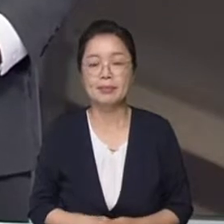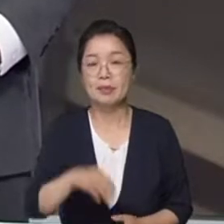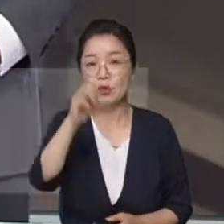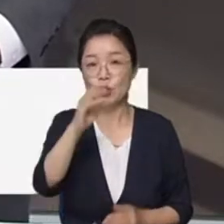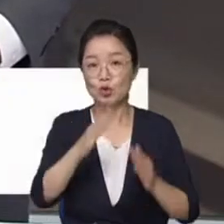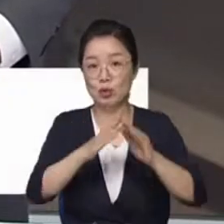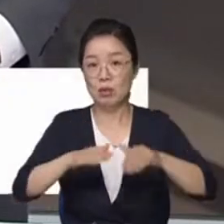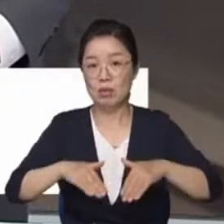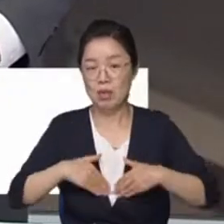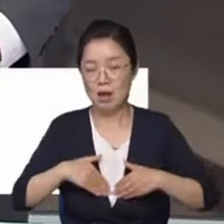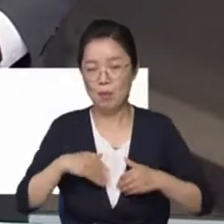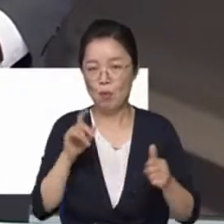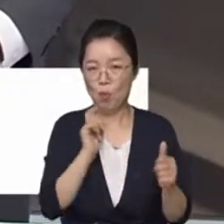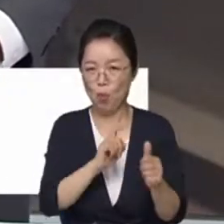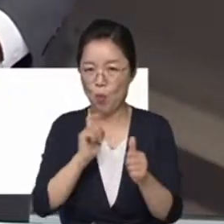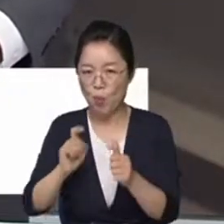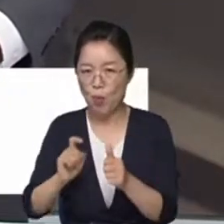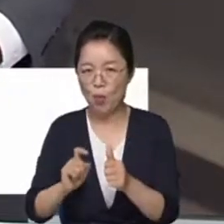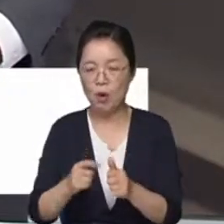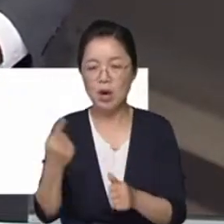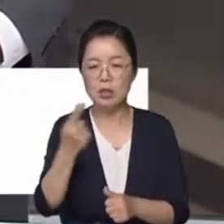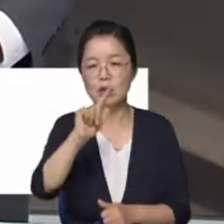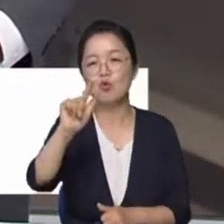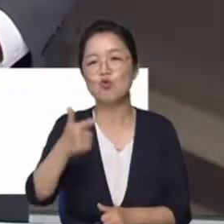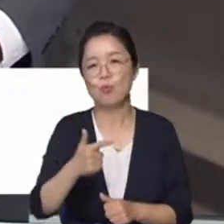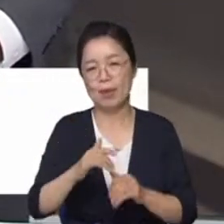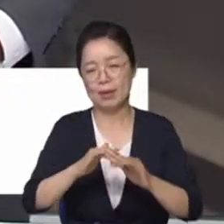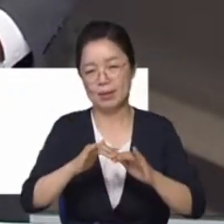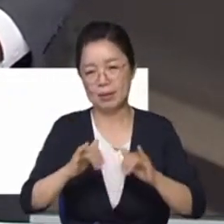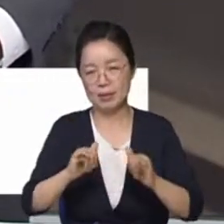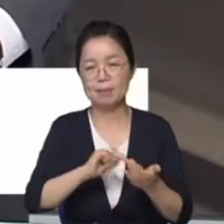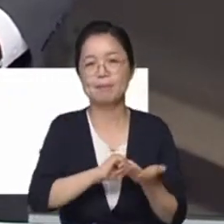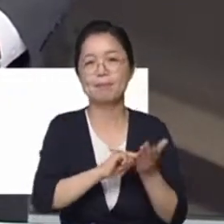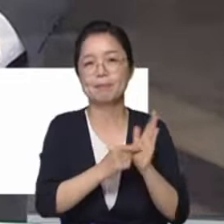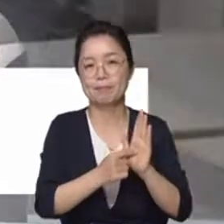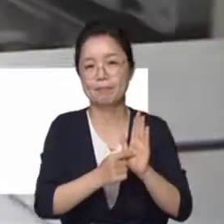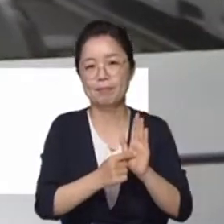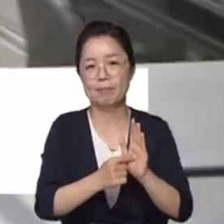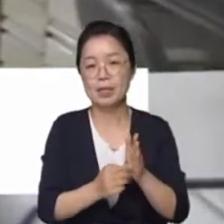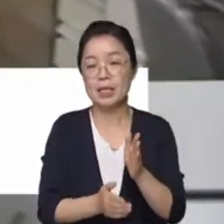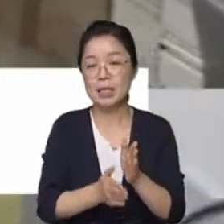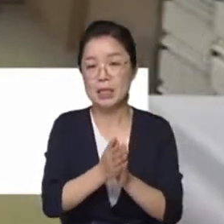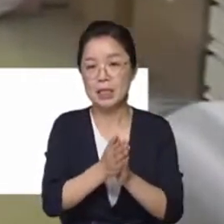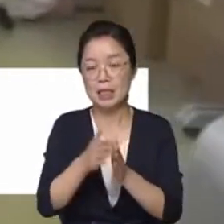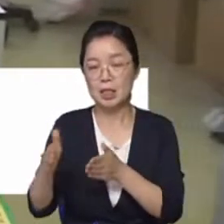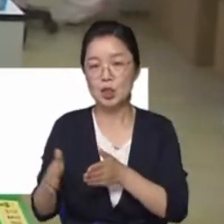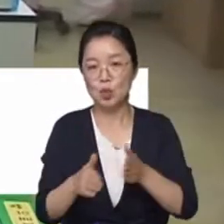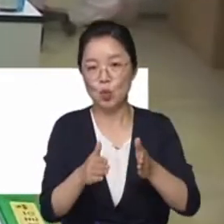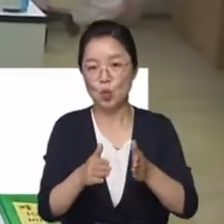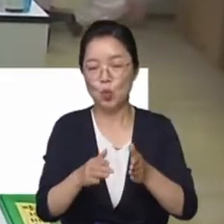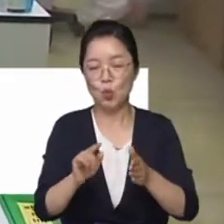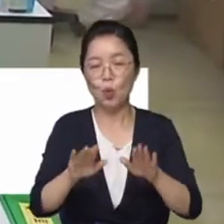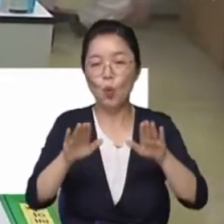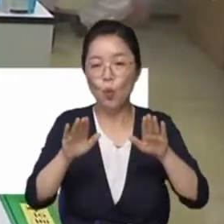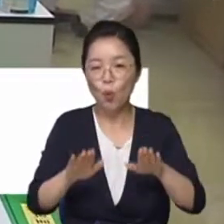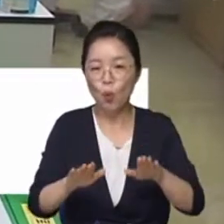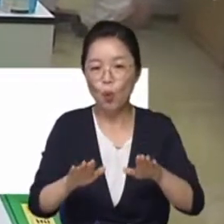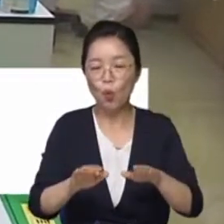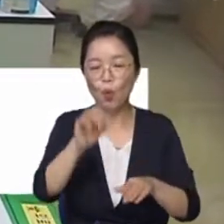광주 전남의 코로나19 신규 확진자 수가 1,600명대를 기록했습니다. 시도 방역당국은 오늘 0시 기준